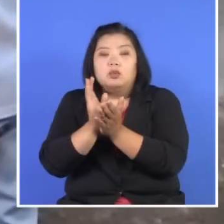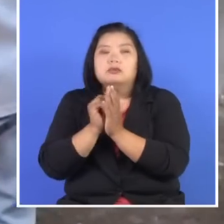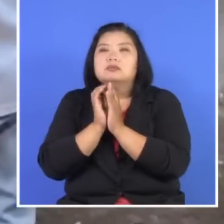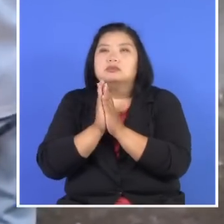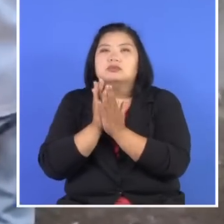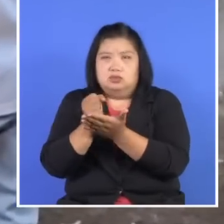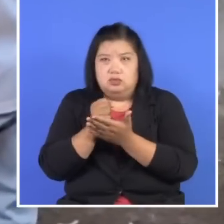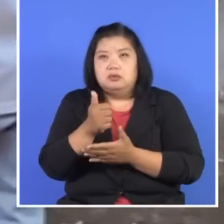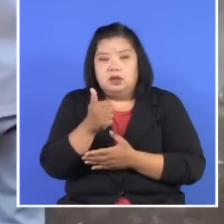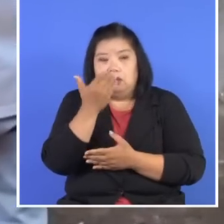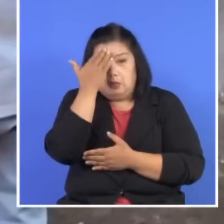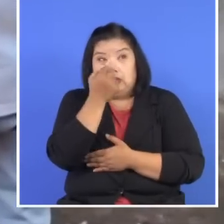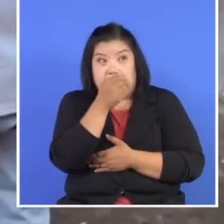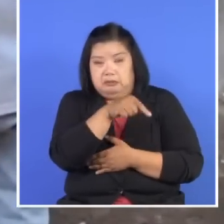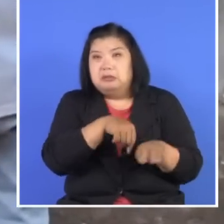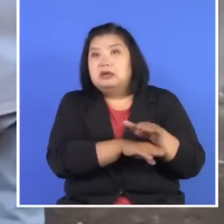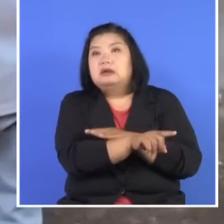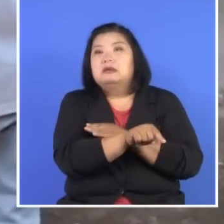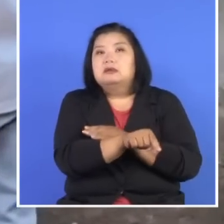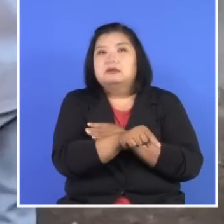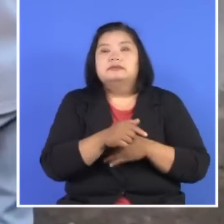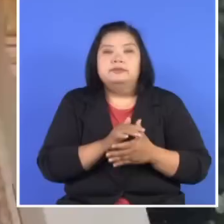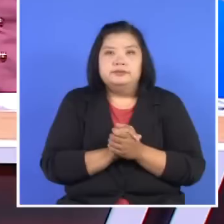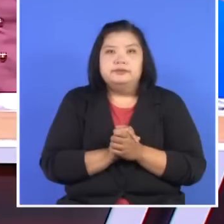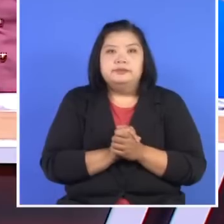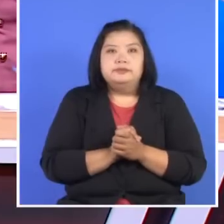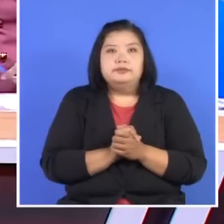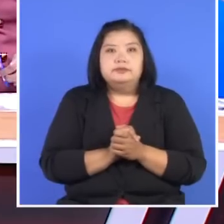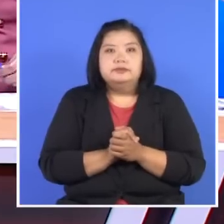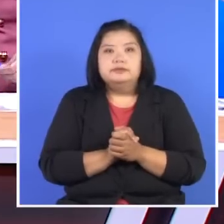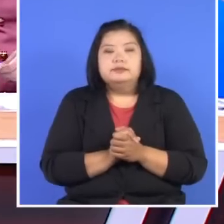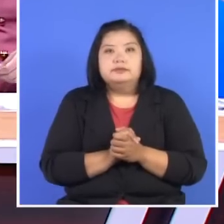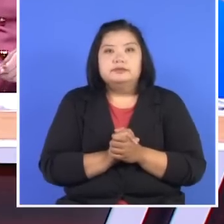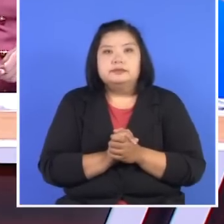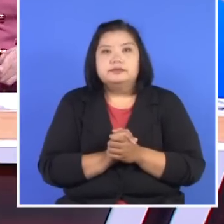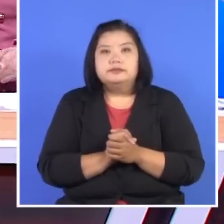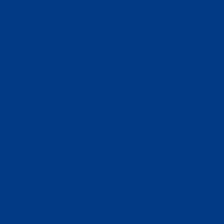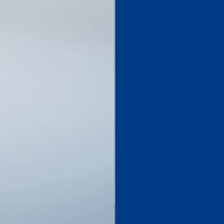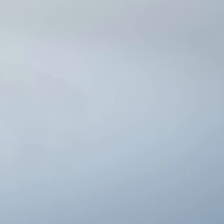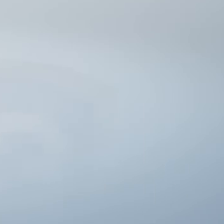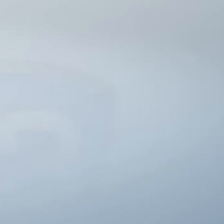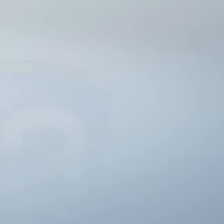นะคะเพราะว่าตอนนี้ยังหนีอยู่ไง วิ่งหนีไปไหนตอนไหนแล้ววิ่งป่าล่าไปแล้วนะคะโอ้โห